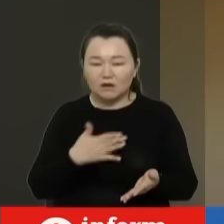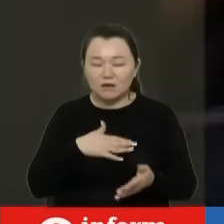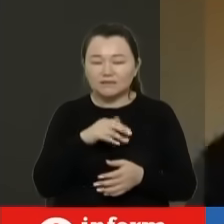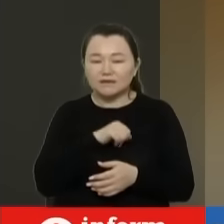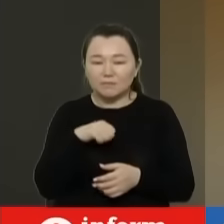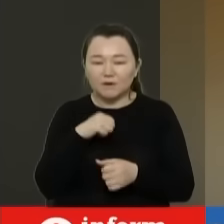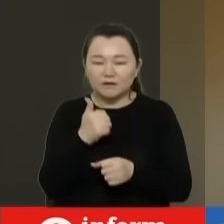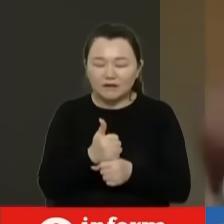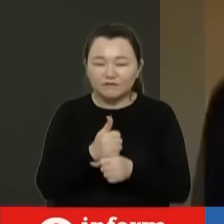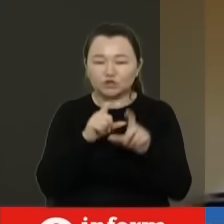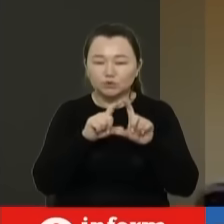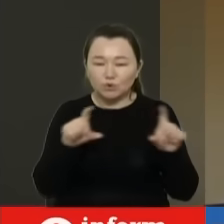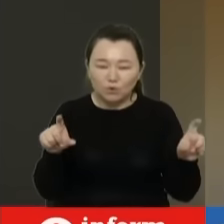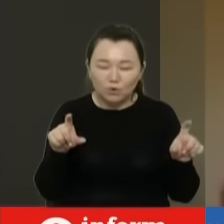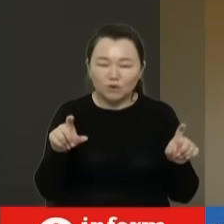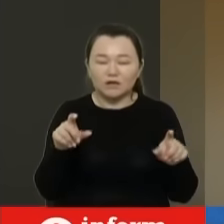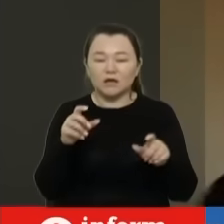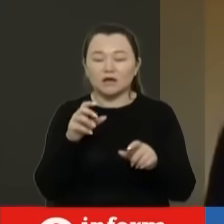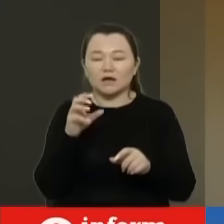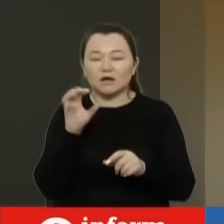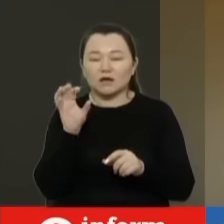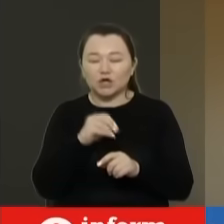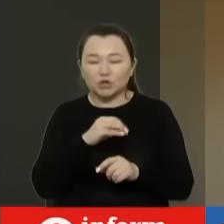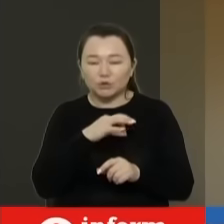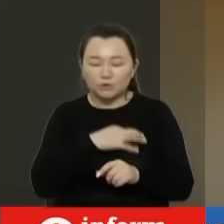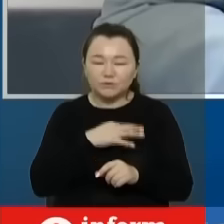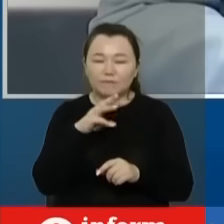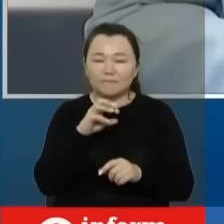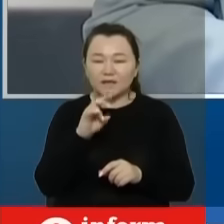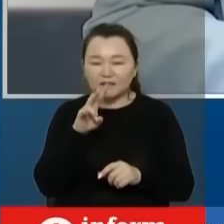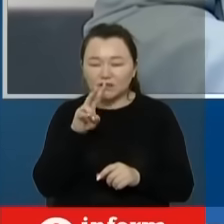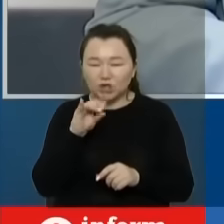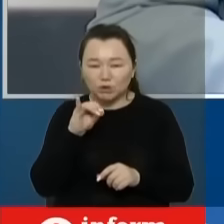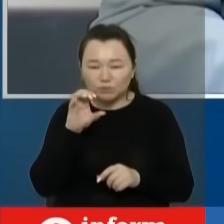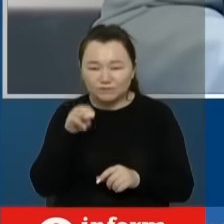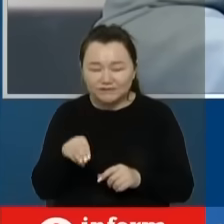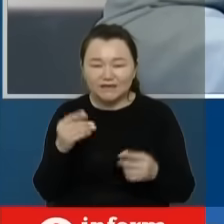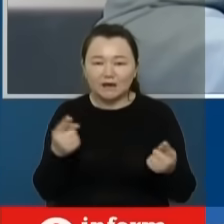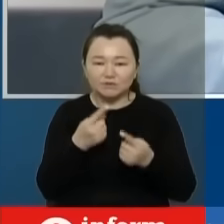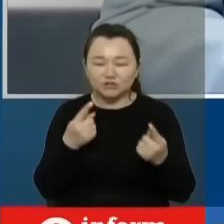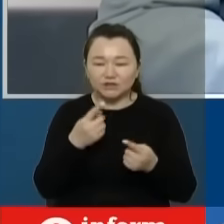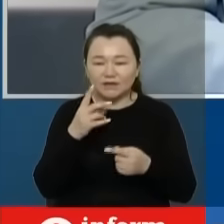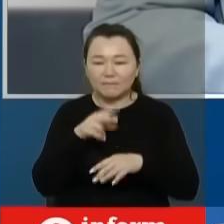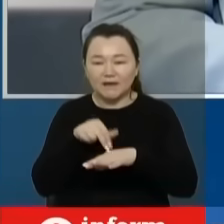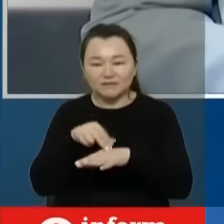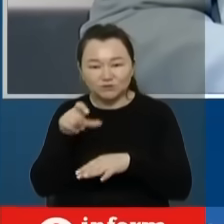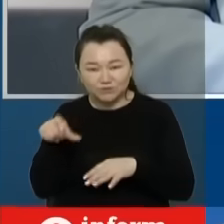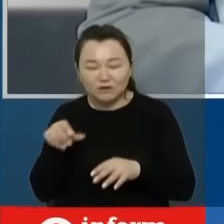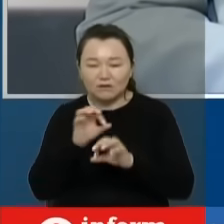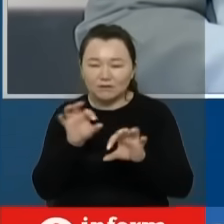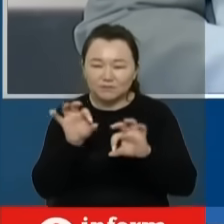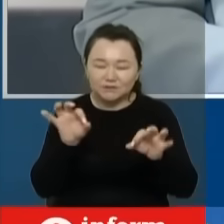бастысы мектептерде, юристтер, мини-юст, және кәдімгі НПО-лар арқылы осындай ағартушылық